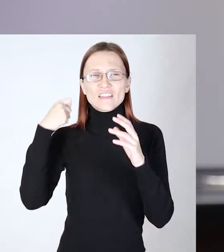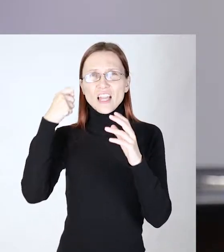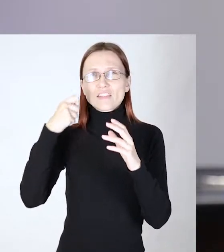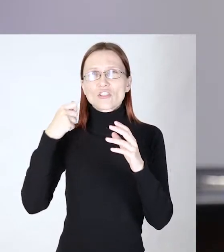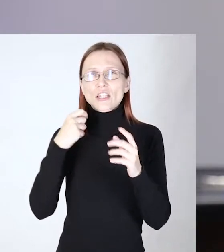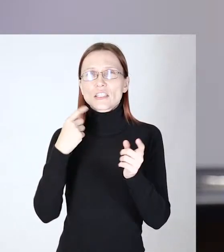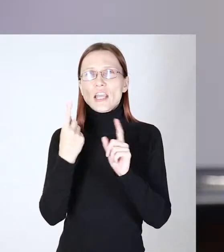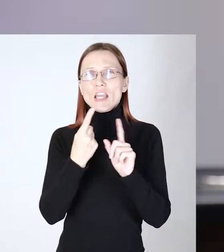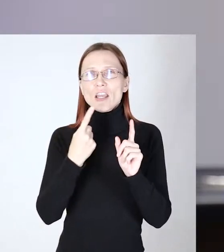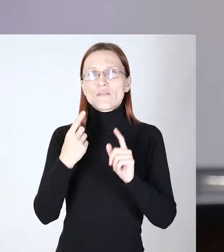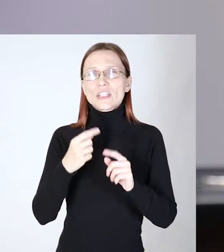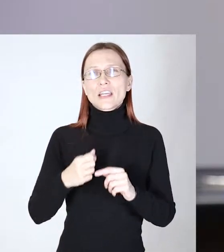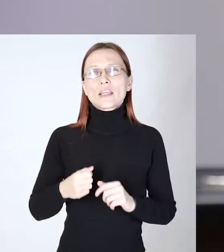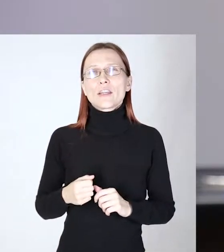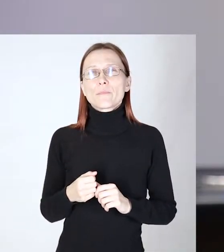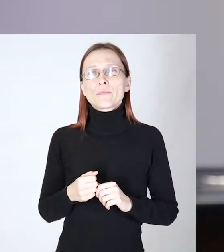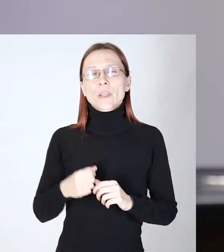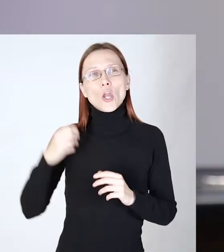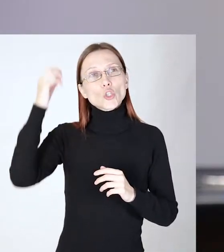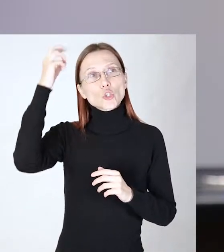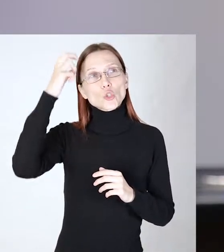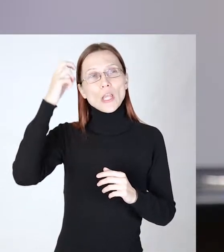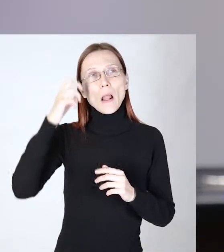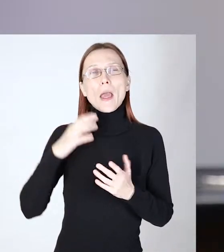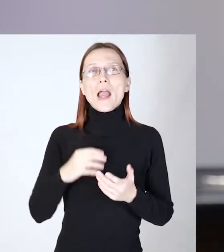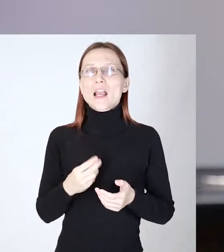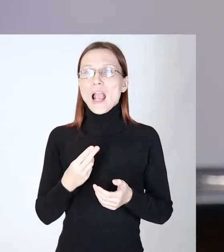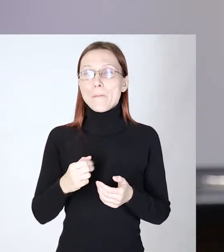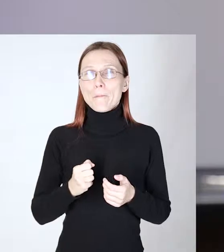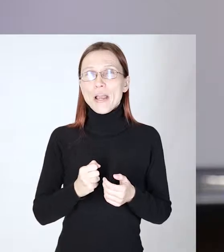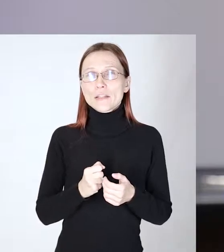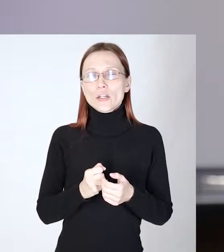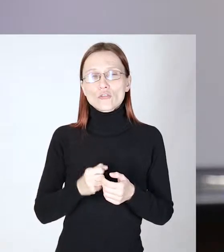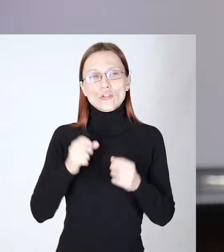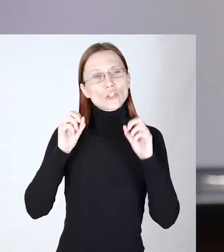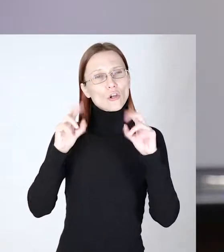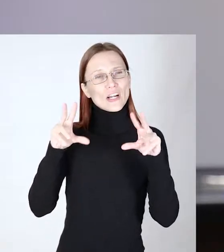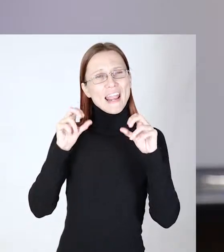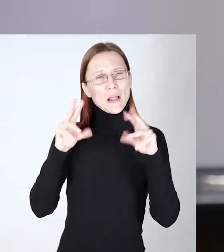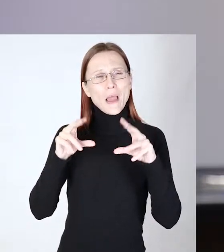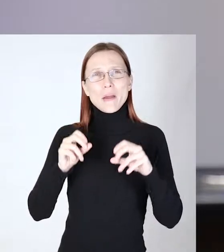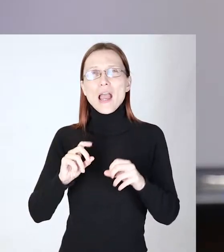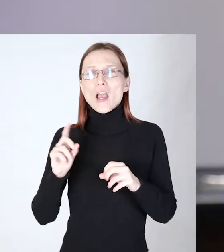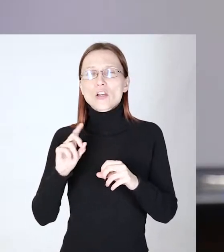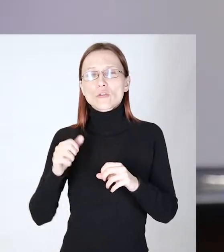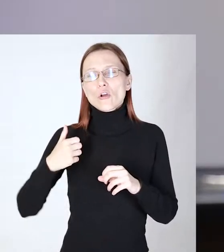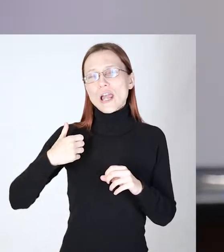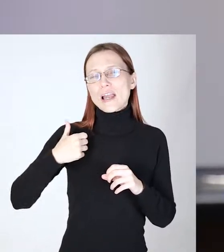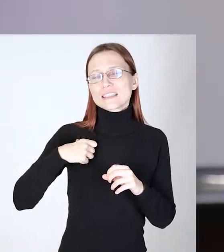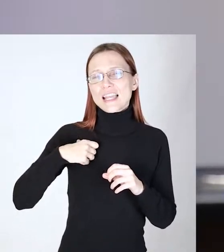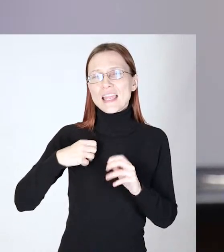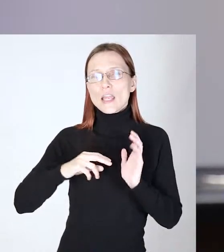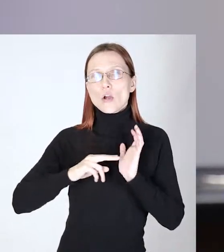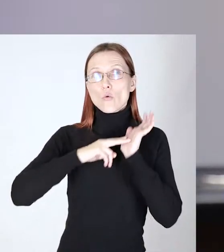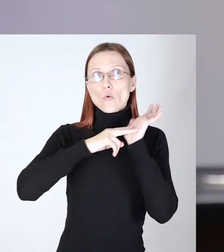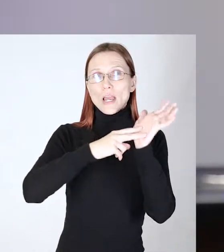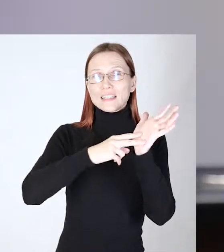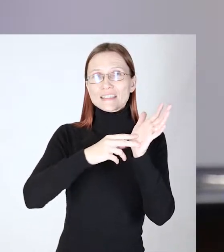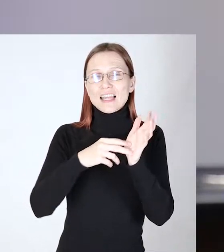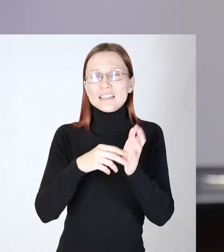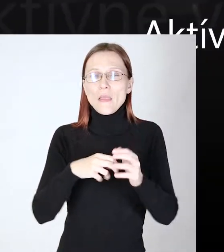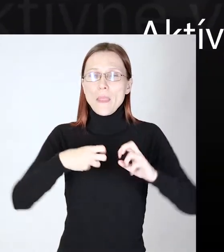Sociálna kampania je vlastne taká prosociálna reklama, ktorá má za cieľ poukázať na nejaký problém, ktorý je vo svete alebo v